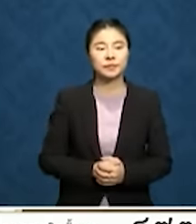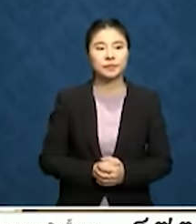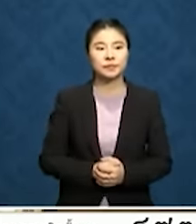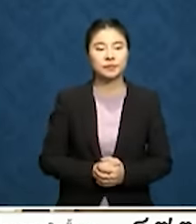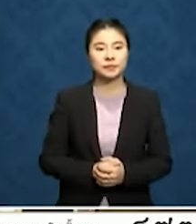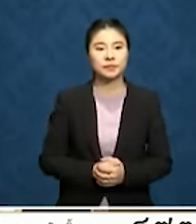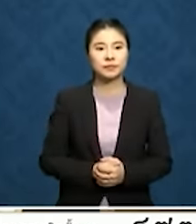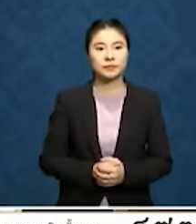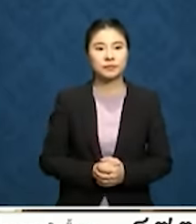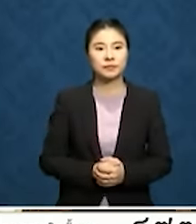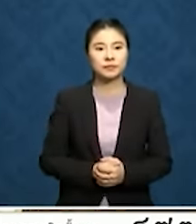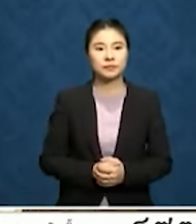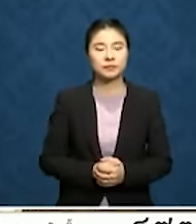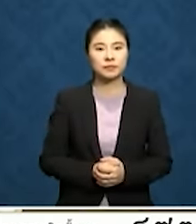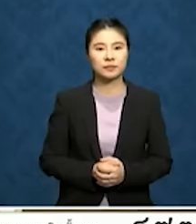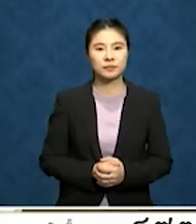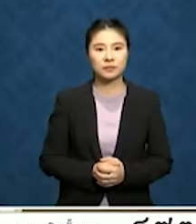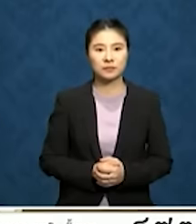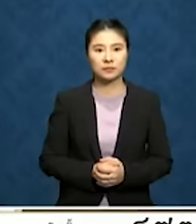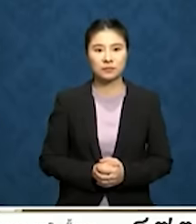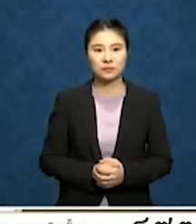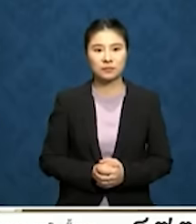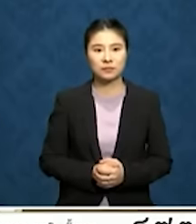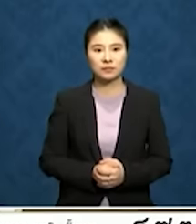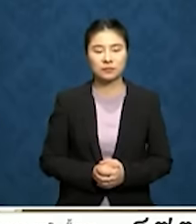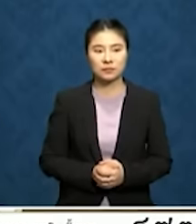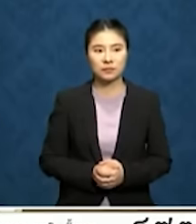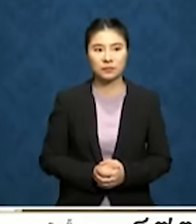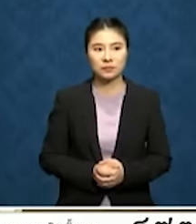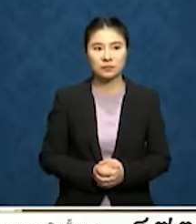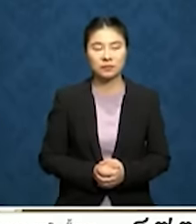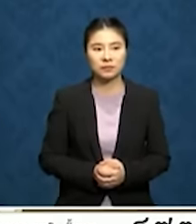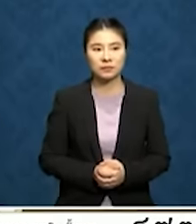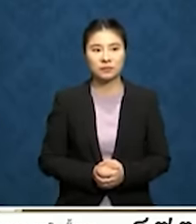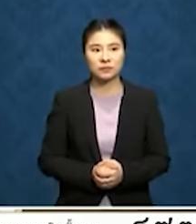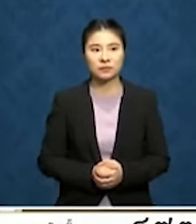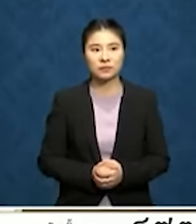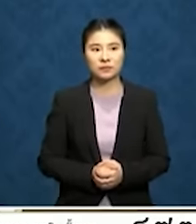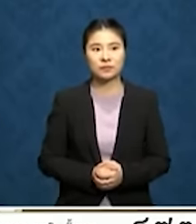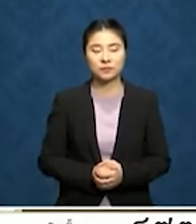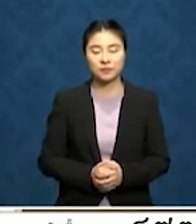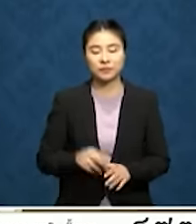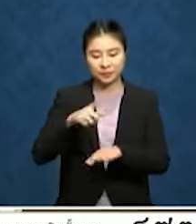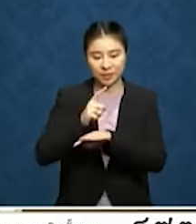ผมกราบเรียนท่านประธานท่านประธานมาพร้อมกันกับผมผมเป็นคนยังไงท่านประธ